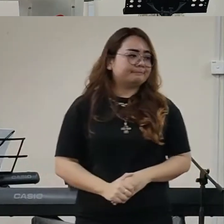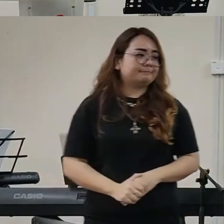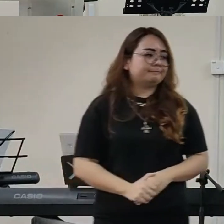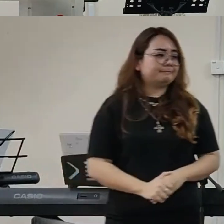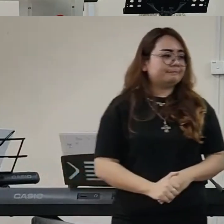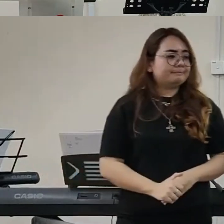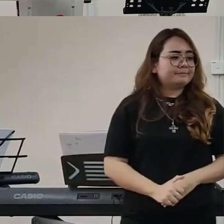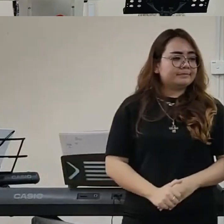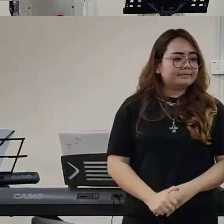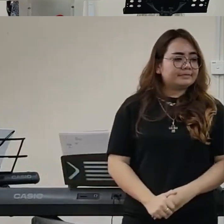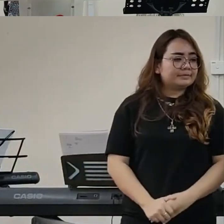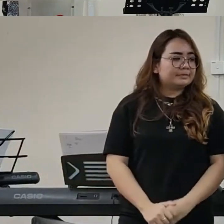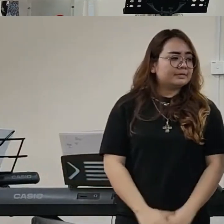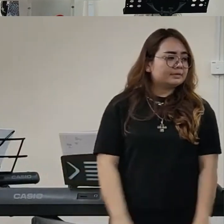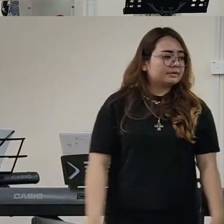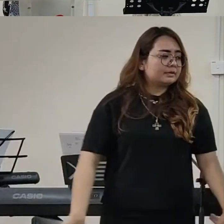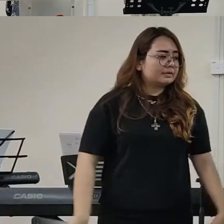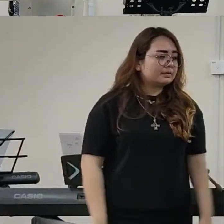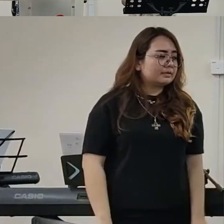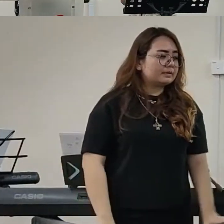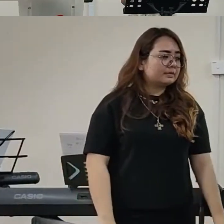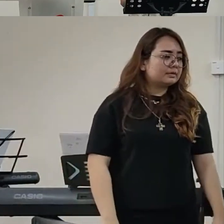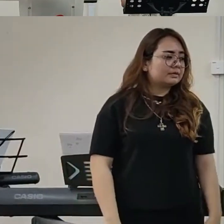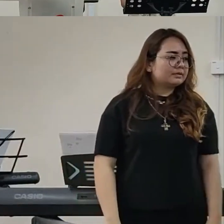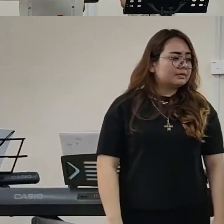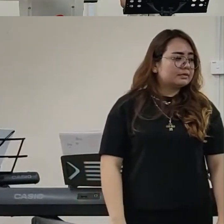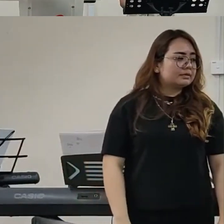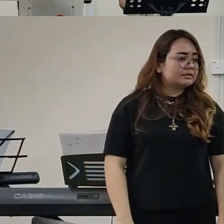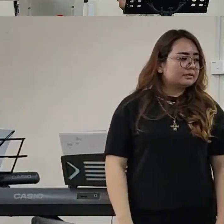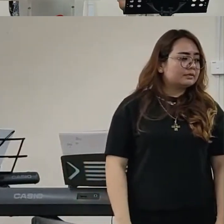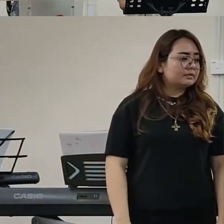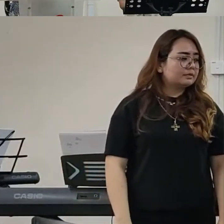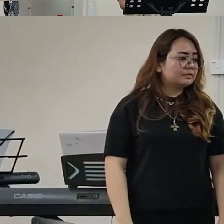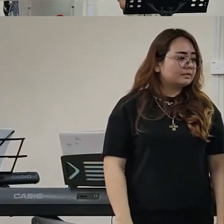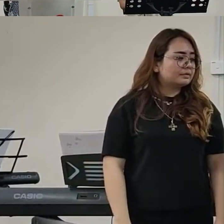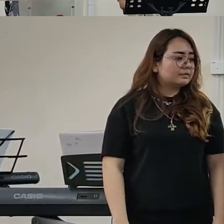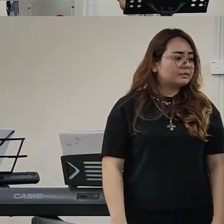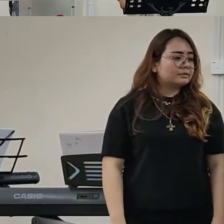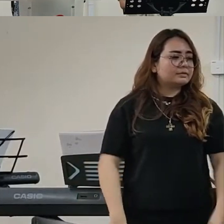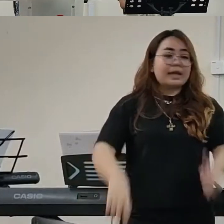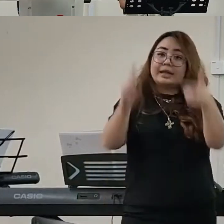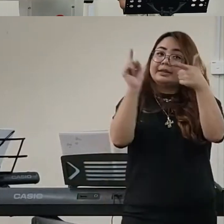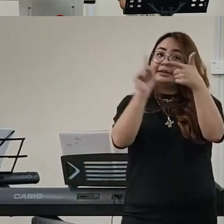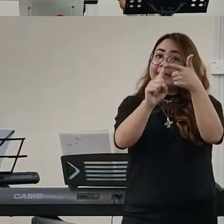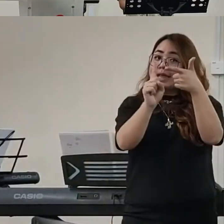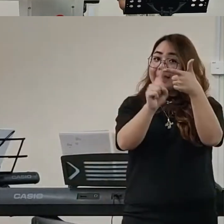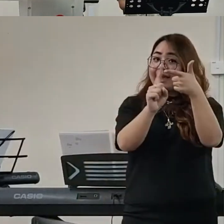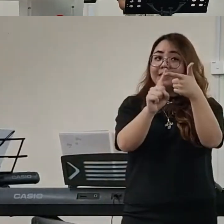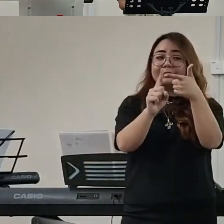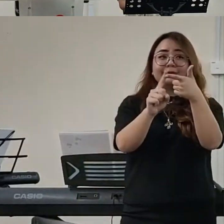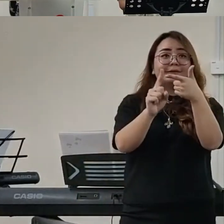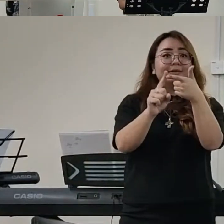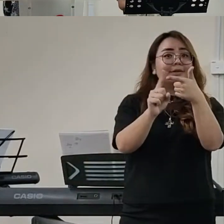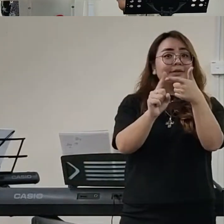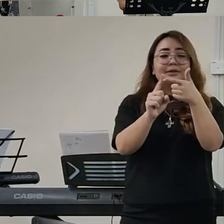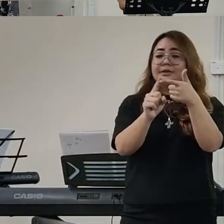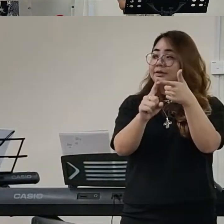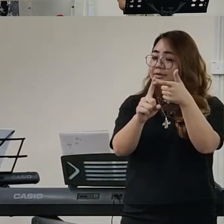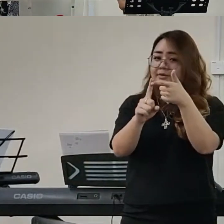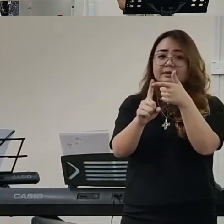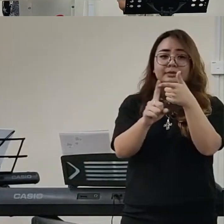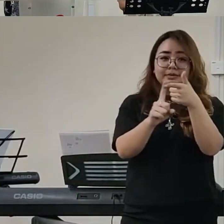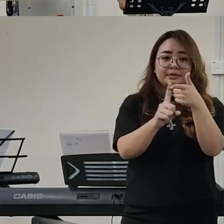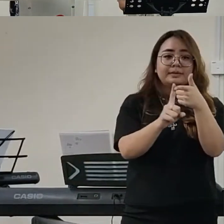备的。不管你是牧者，是任何一个方面的话。 Second point, yes, every sheep is